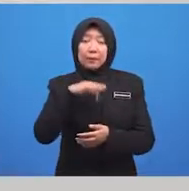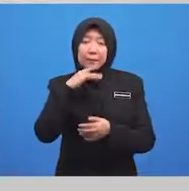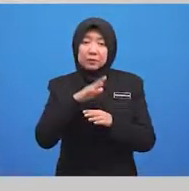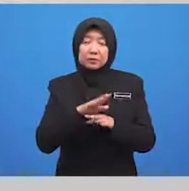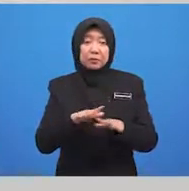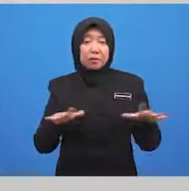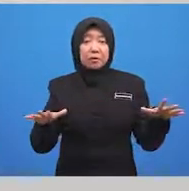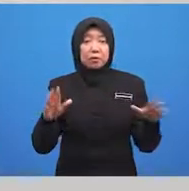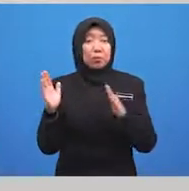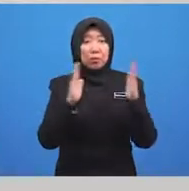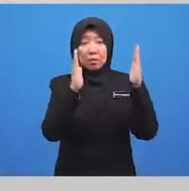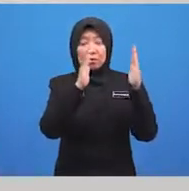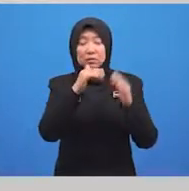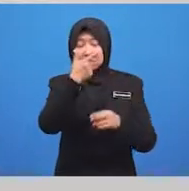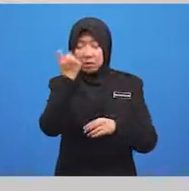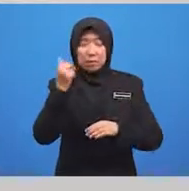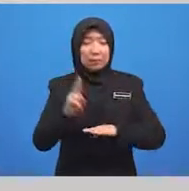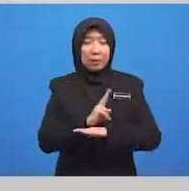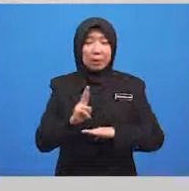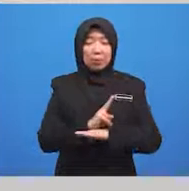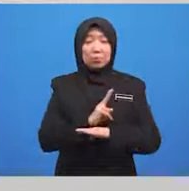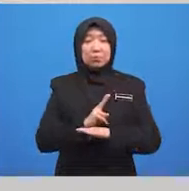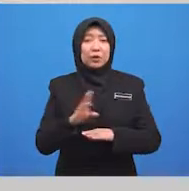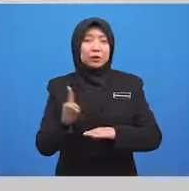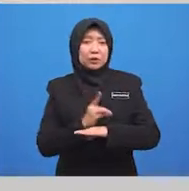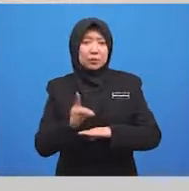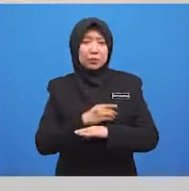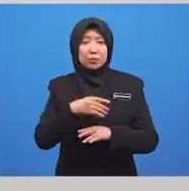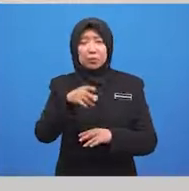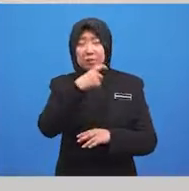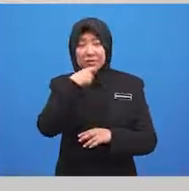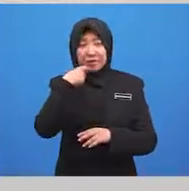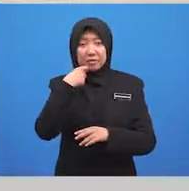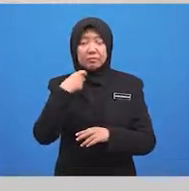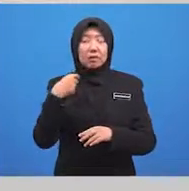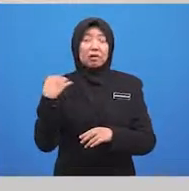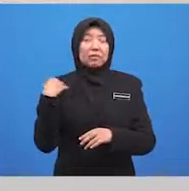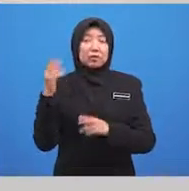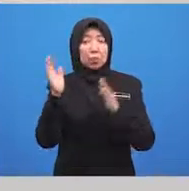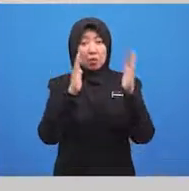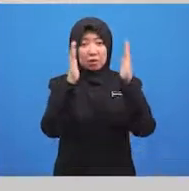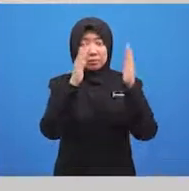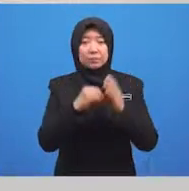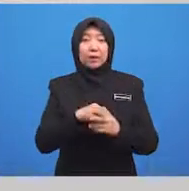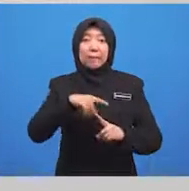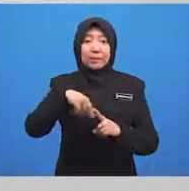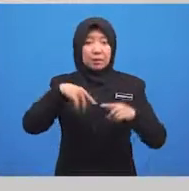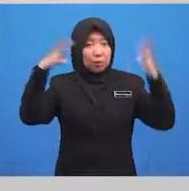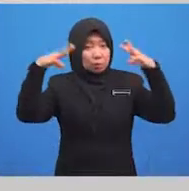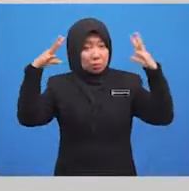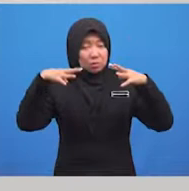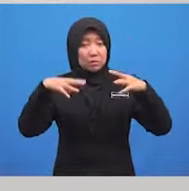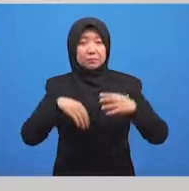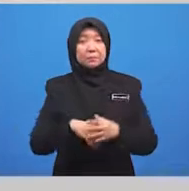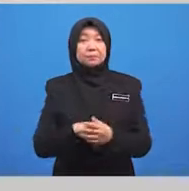udara berlaku akibat habuk dan debu kering yang terampai di udara. Apabila hujan turun, air